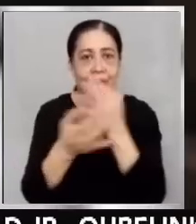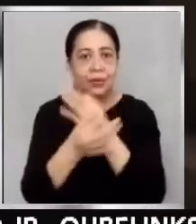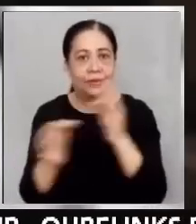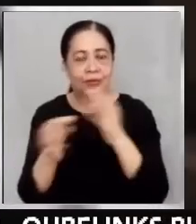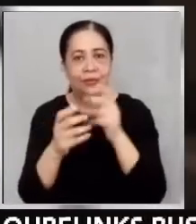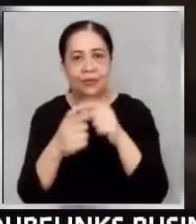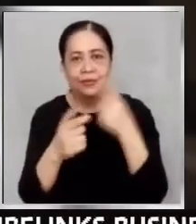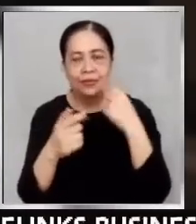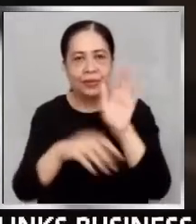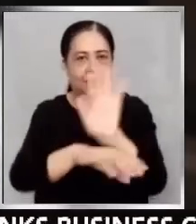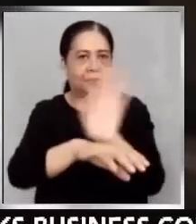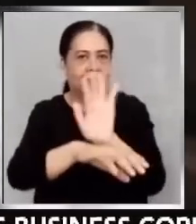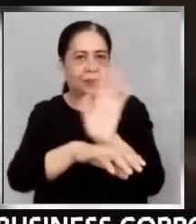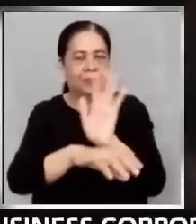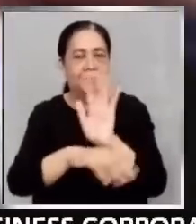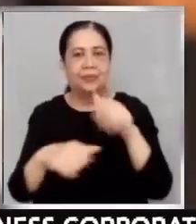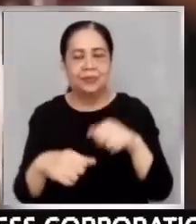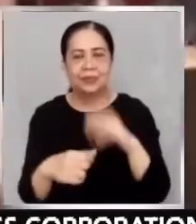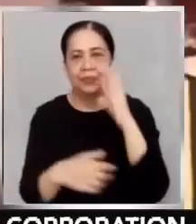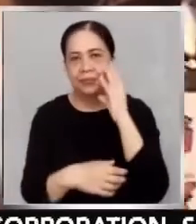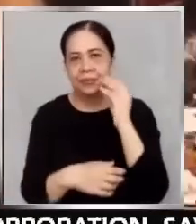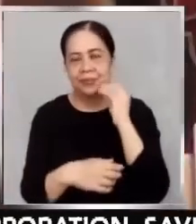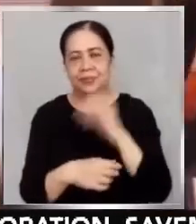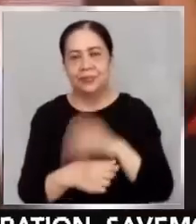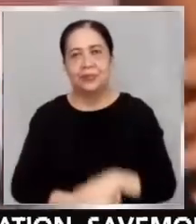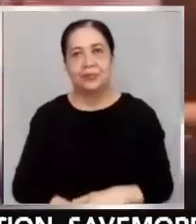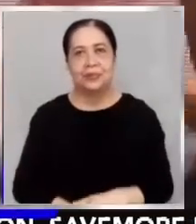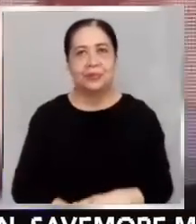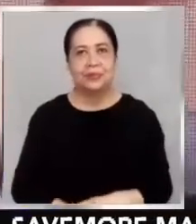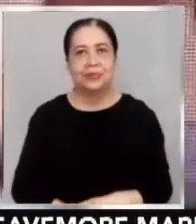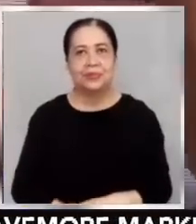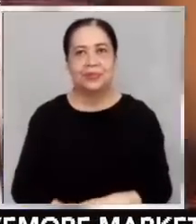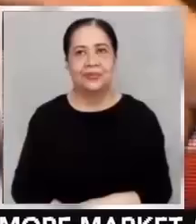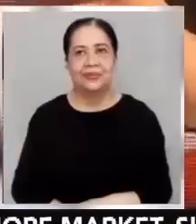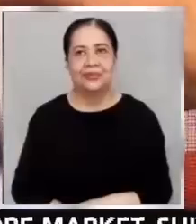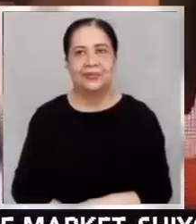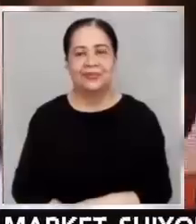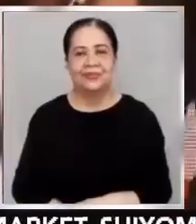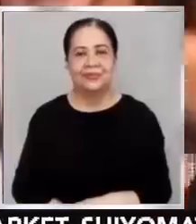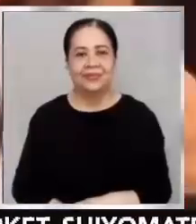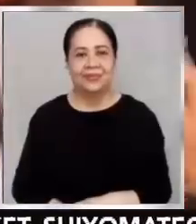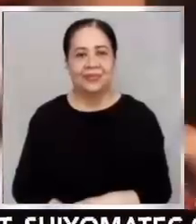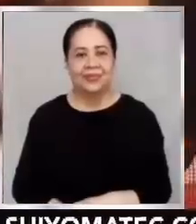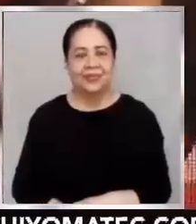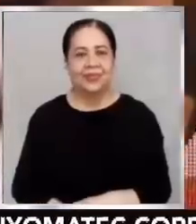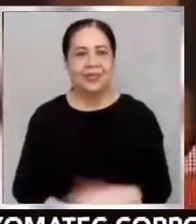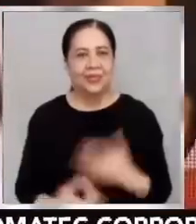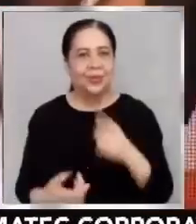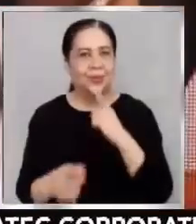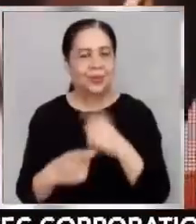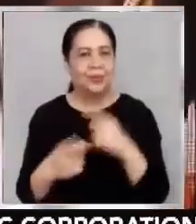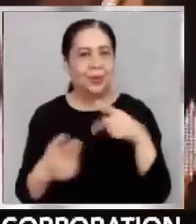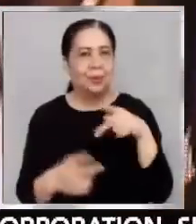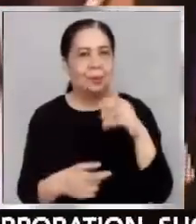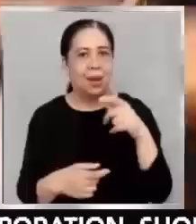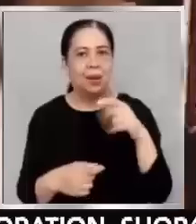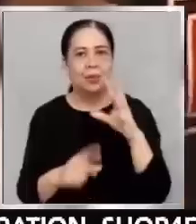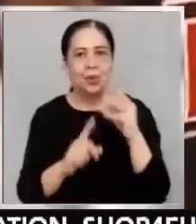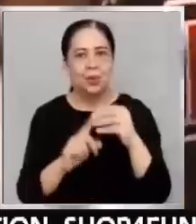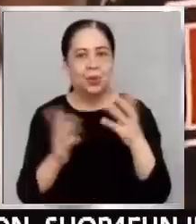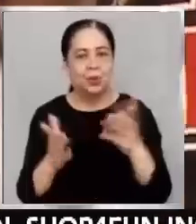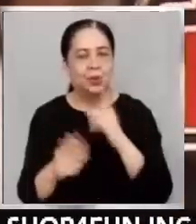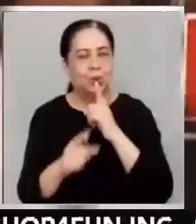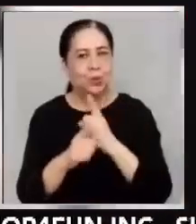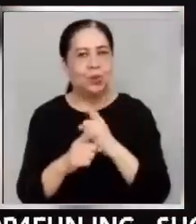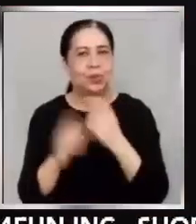5 Legacy, the cinematic experience. Congratulations as a stalwart of Pinoy pop culture and really an example